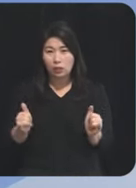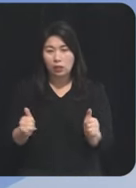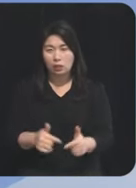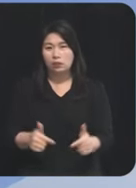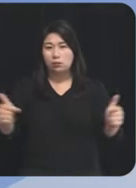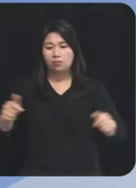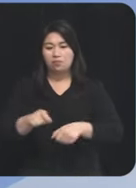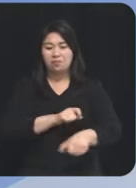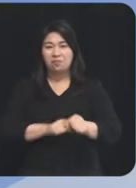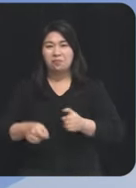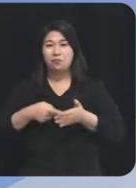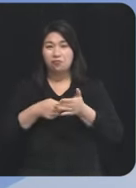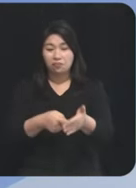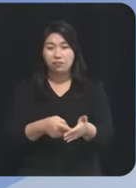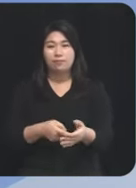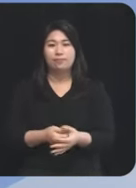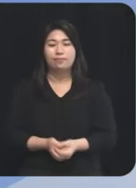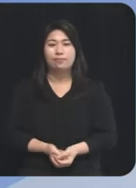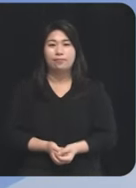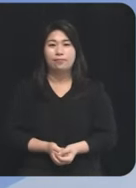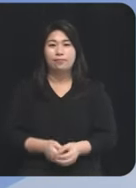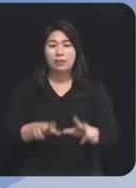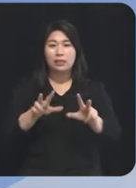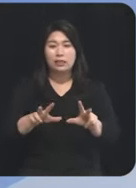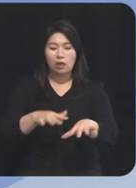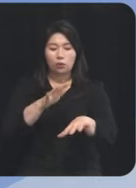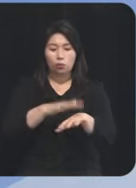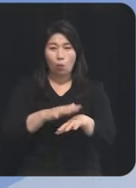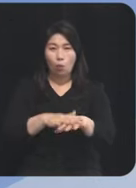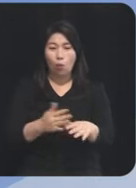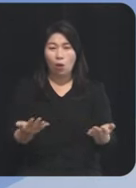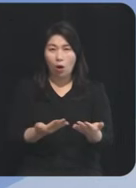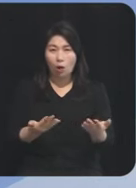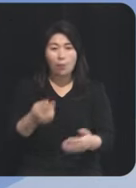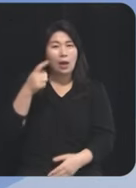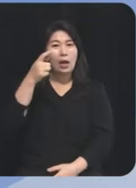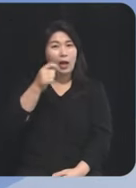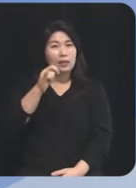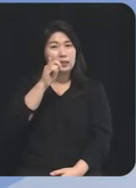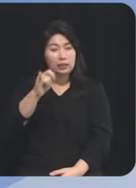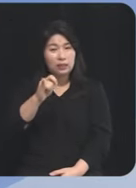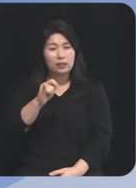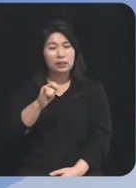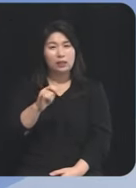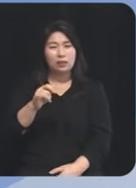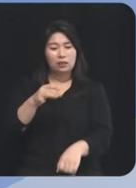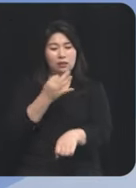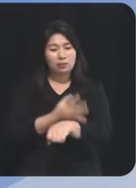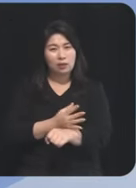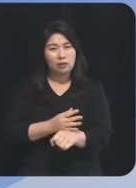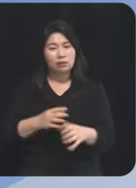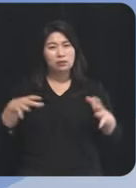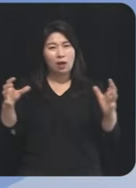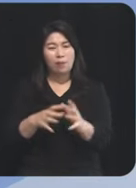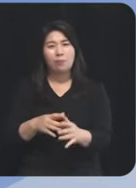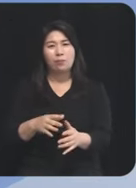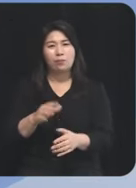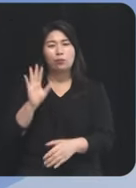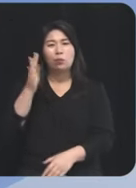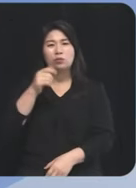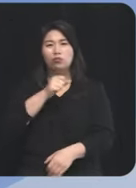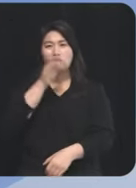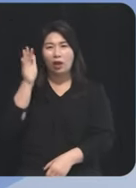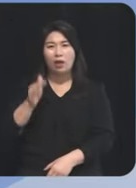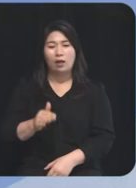적극적으로 추진하도록 하겠습니다. 이제 농업이 IT와 스마트화는 대세입니다. 미래 농업센터를 만들어서